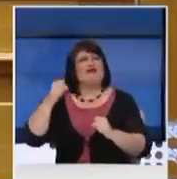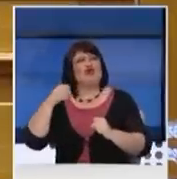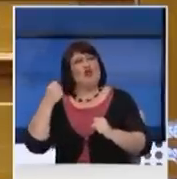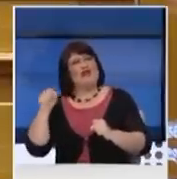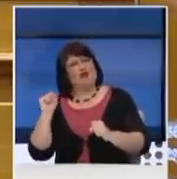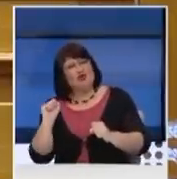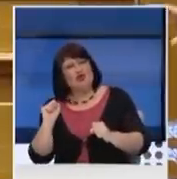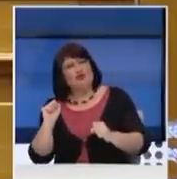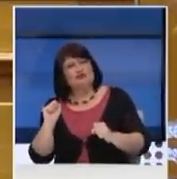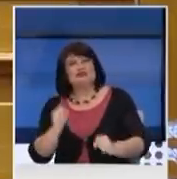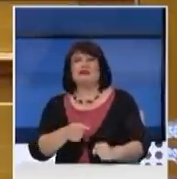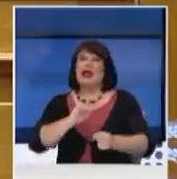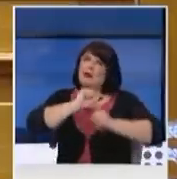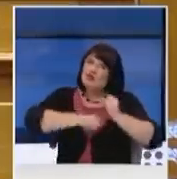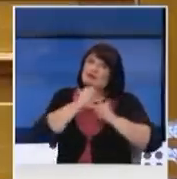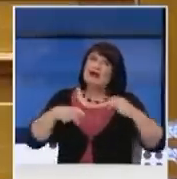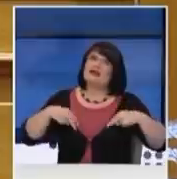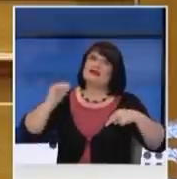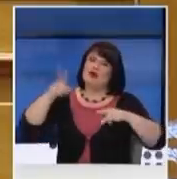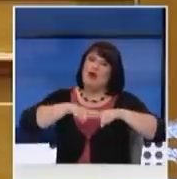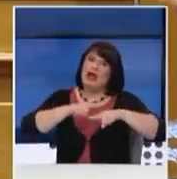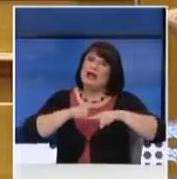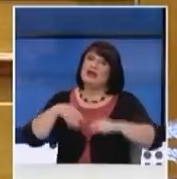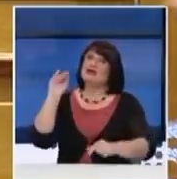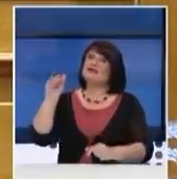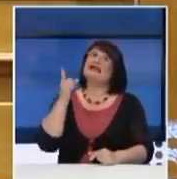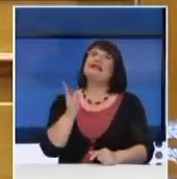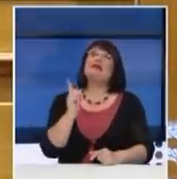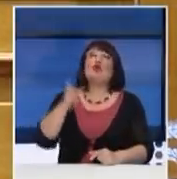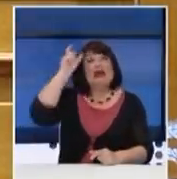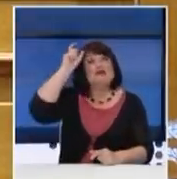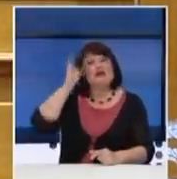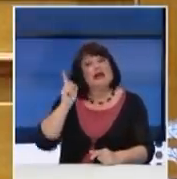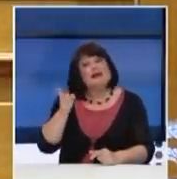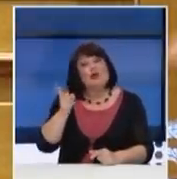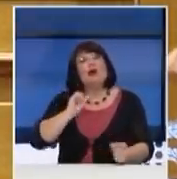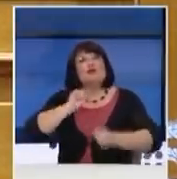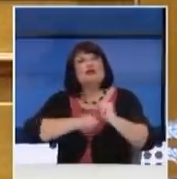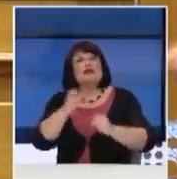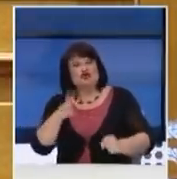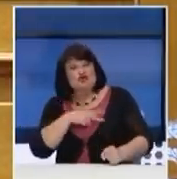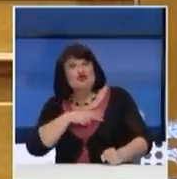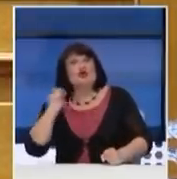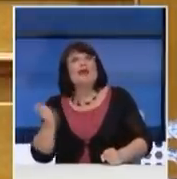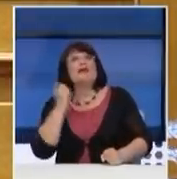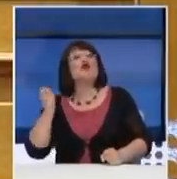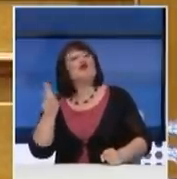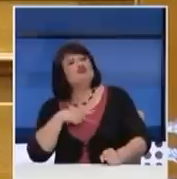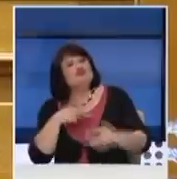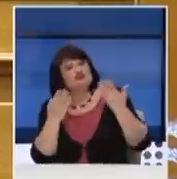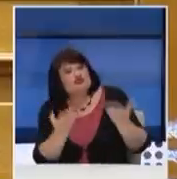πολλά μαζί του για να επιβληθούν κυρώσεις στην Τουρκία. Αυτό ζητάει ο κύριος Δένδιας εδώ καιρό. Και είναι σωστό και εθνικό αυτό που